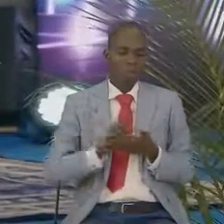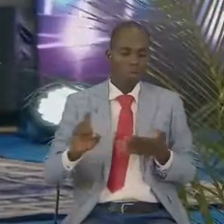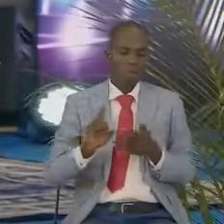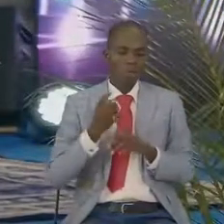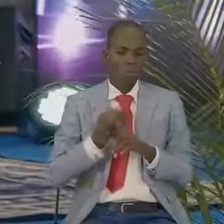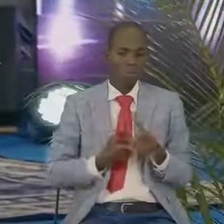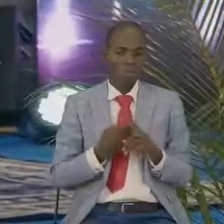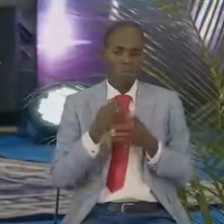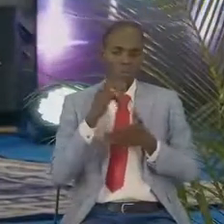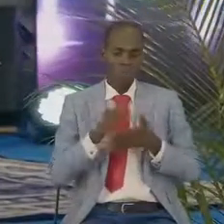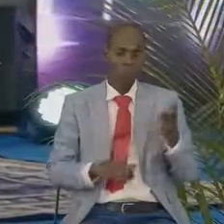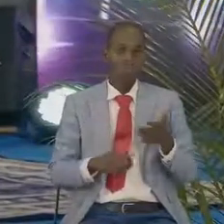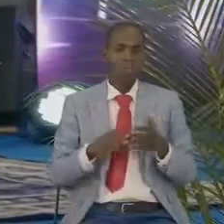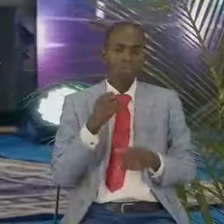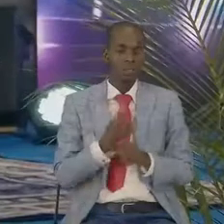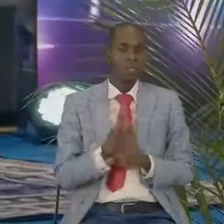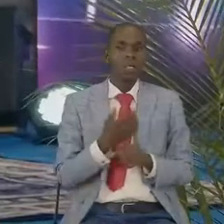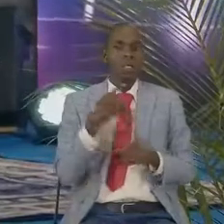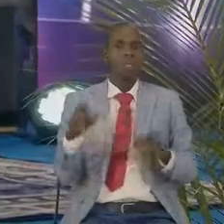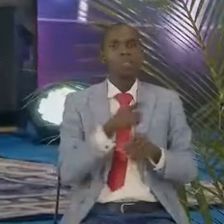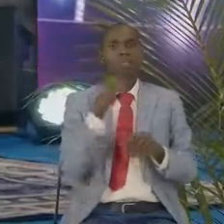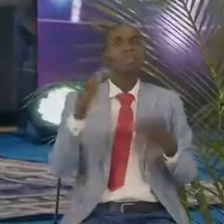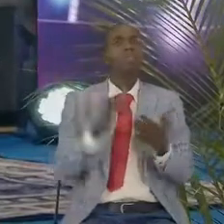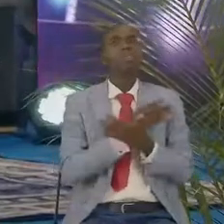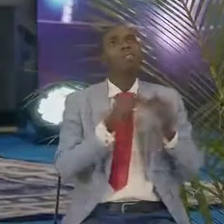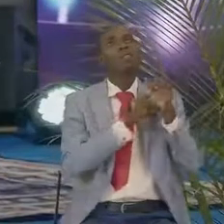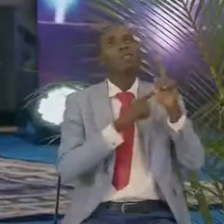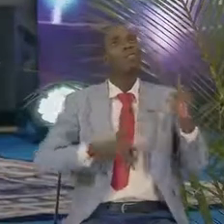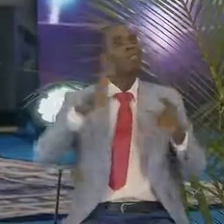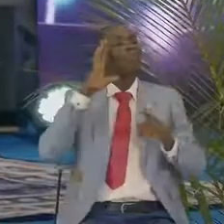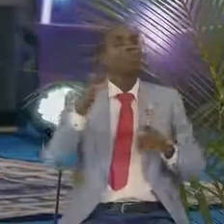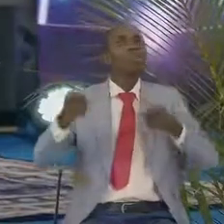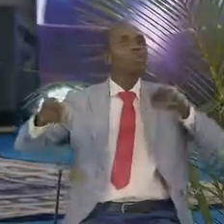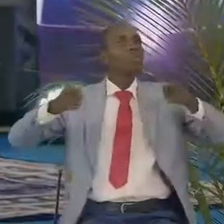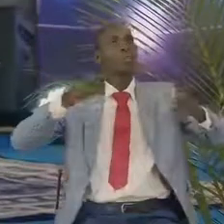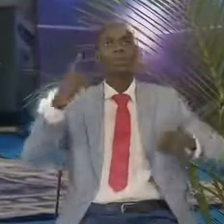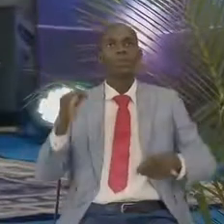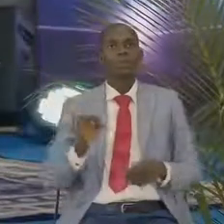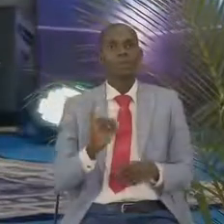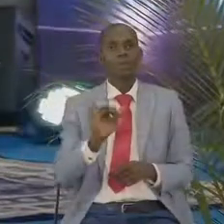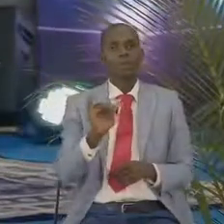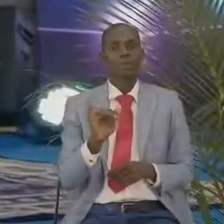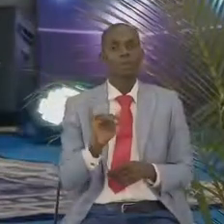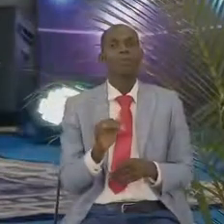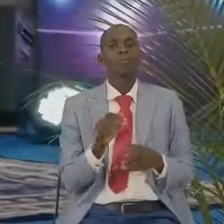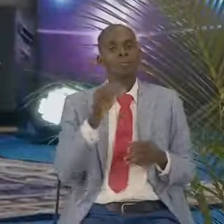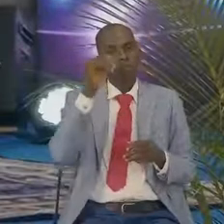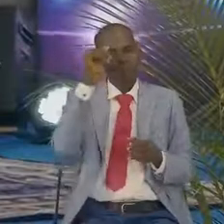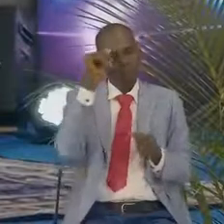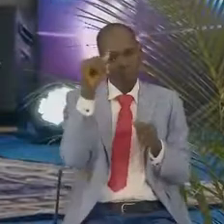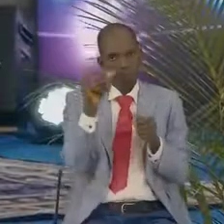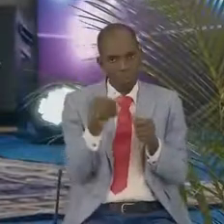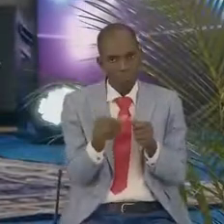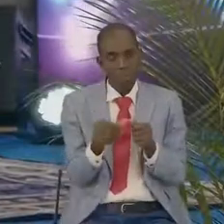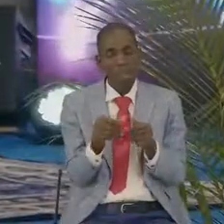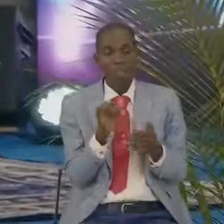l'Éternel règnera éternellement et à toujours. Maintenant voici la manne, rappelez-vous que même